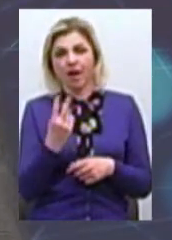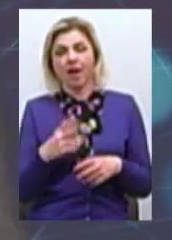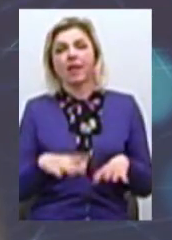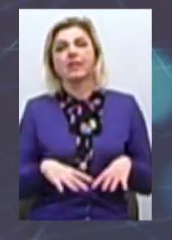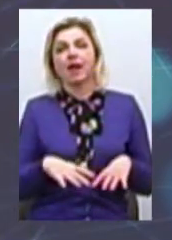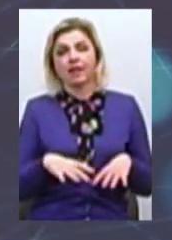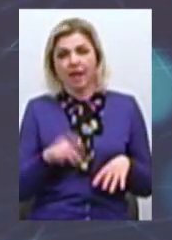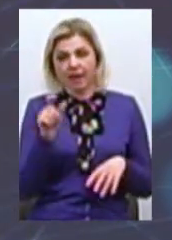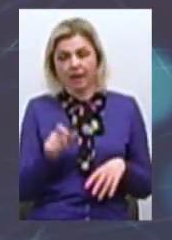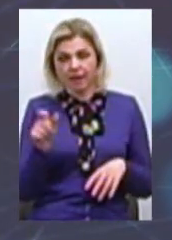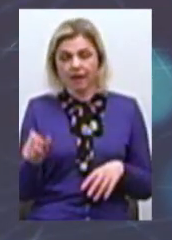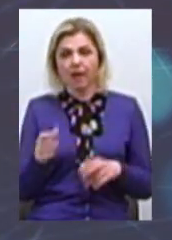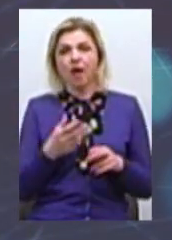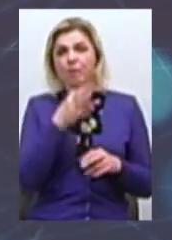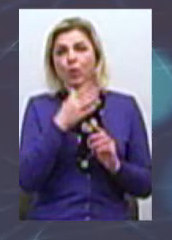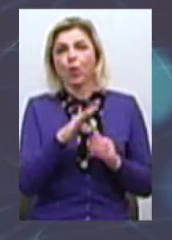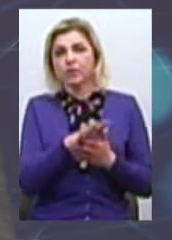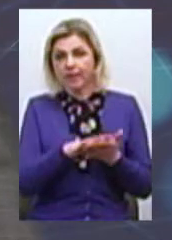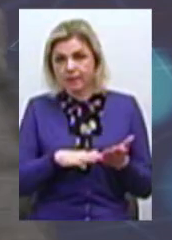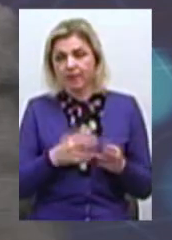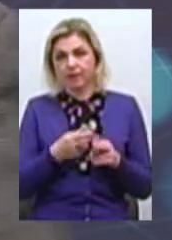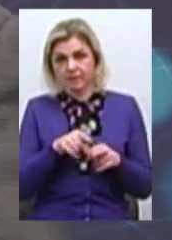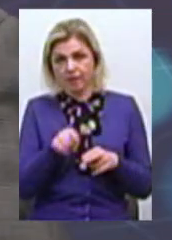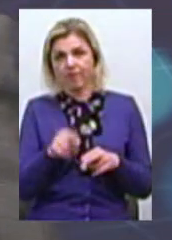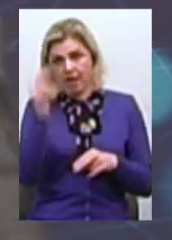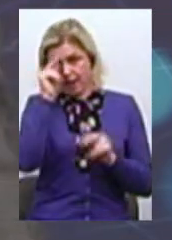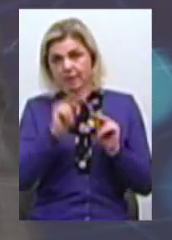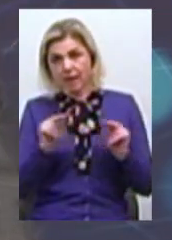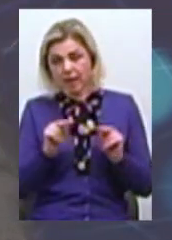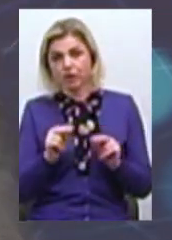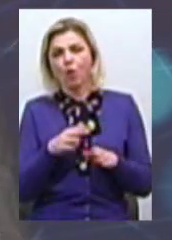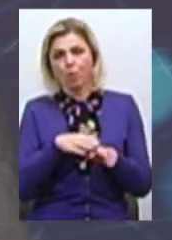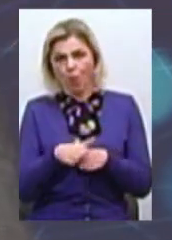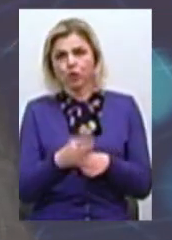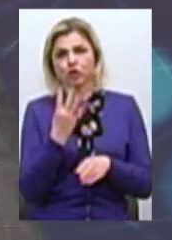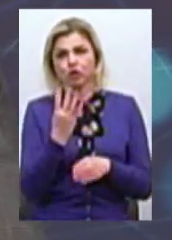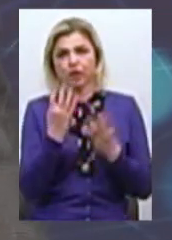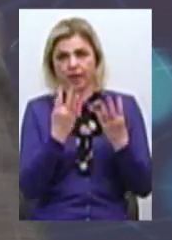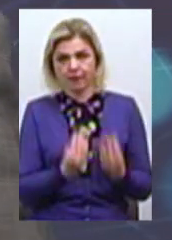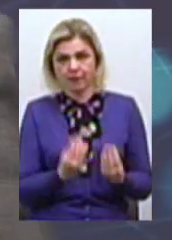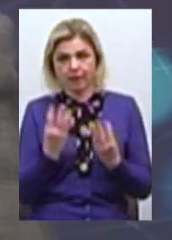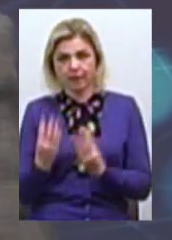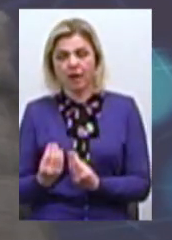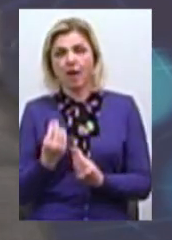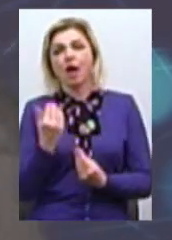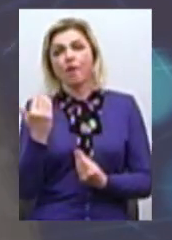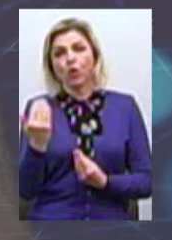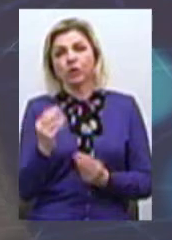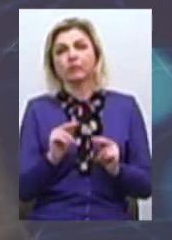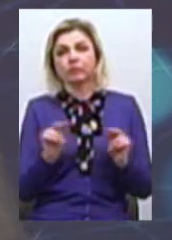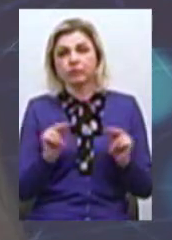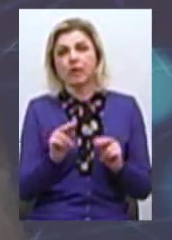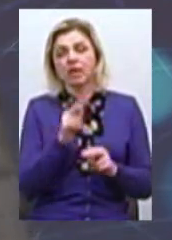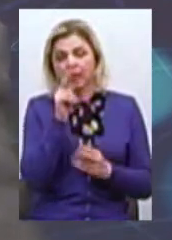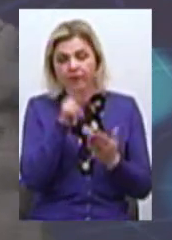правило, вони в процесі самого тренінгу 4 дні, повних 4 дні, вони дивляться,